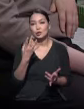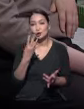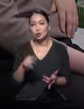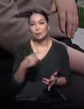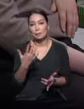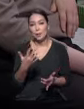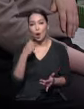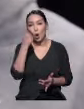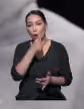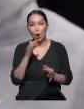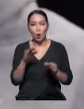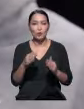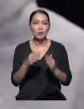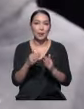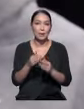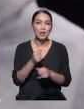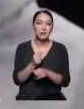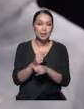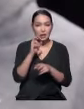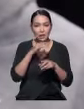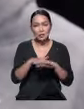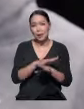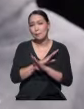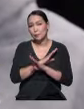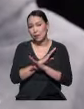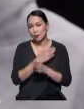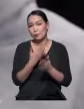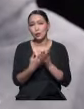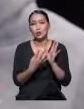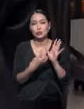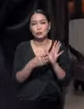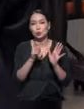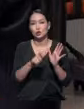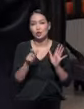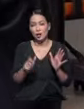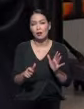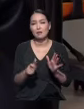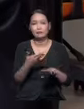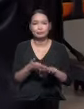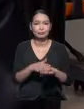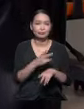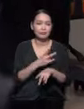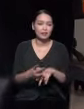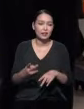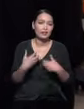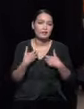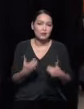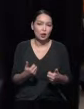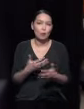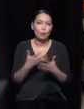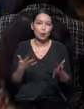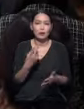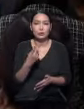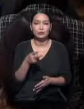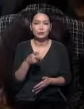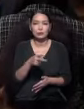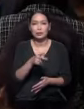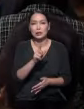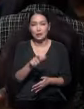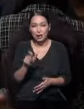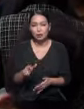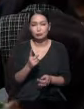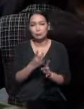4,5 года от домашнего насилия в стране погибли почти 900 человек. Причинен тяжкий вред здоровью более 2000 граждан. В свою